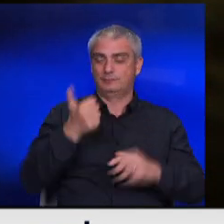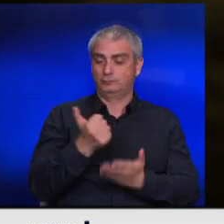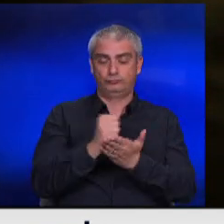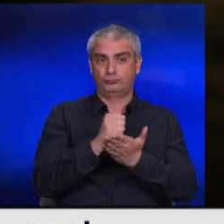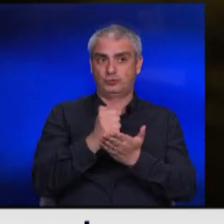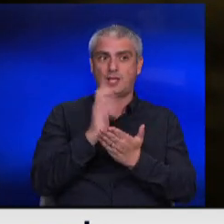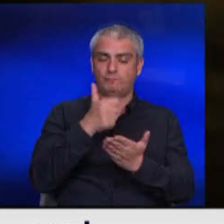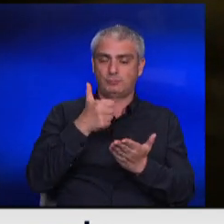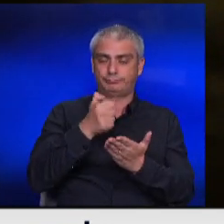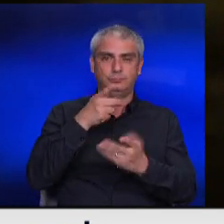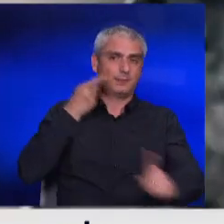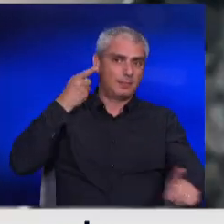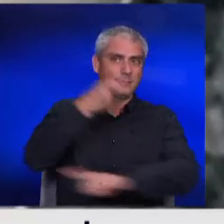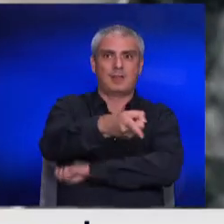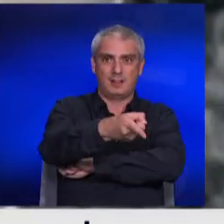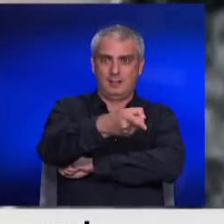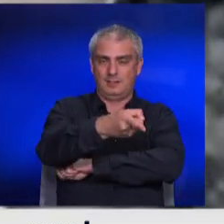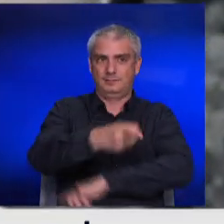גם אפשר לשגר טילים.